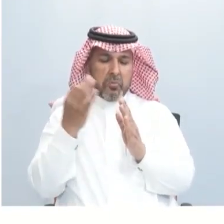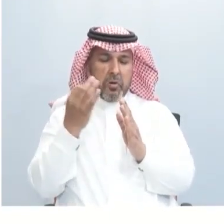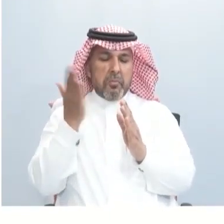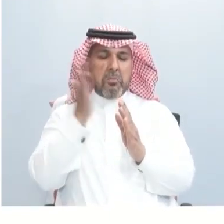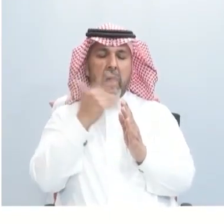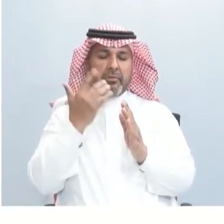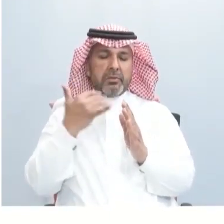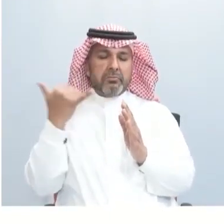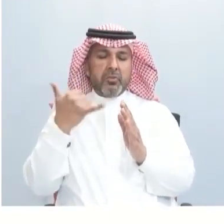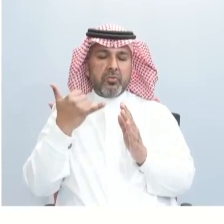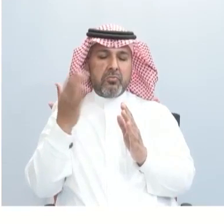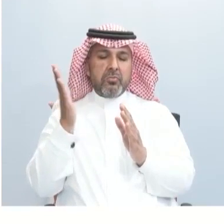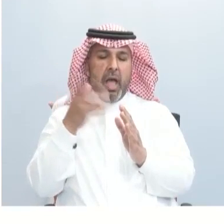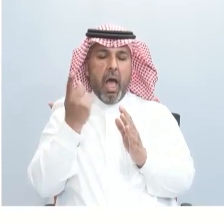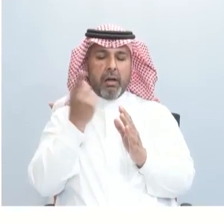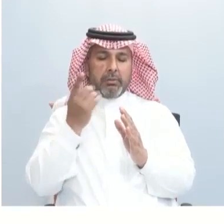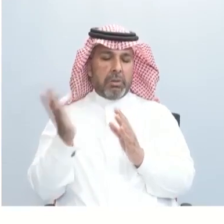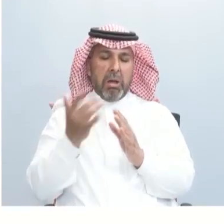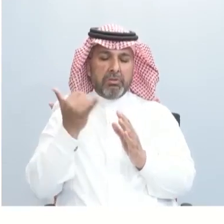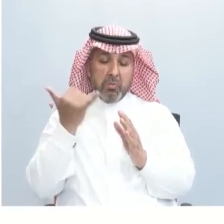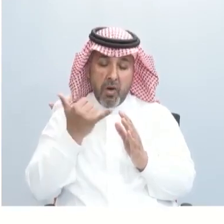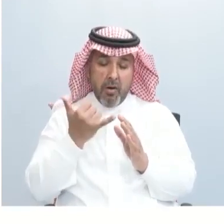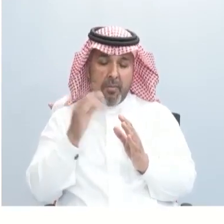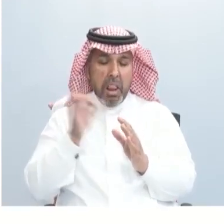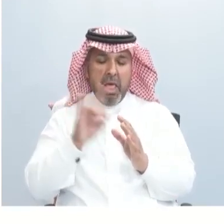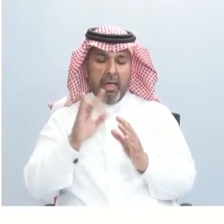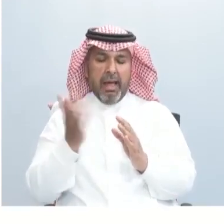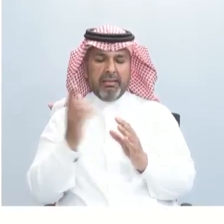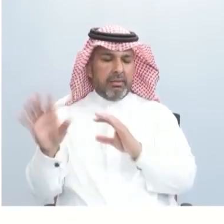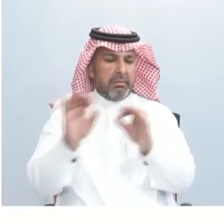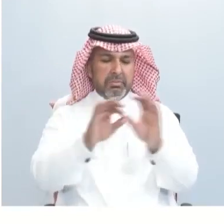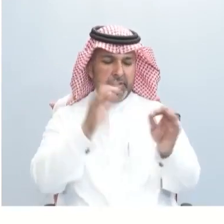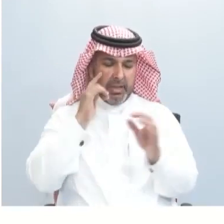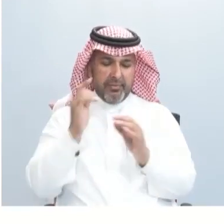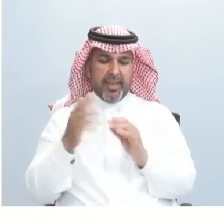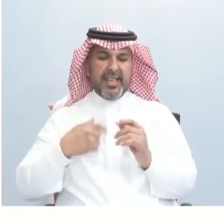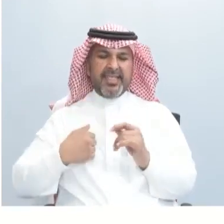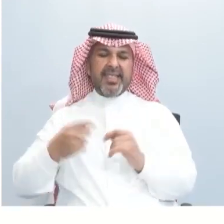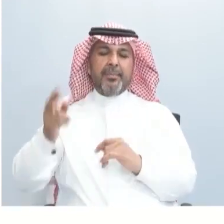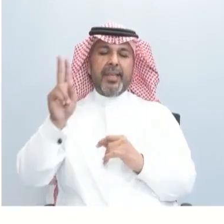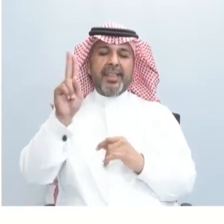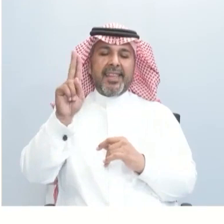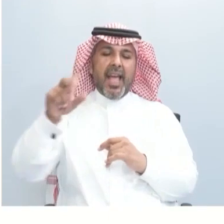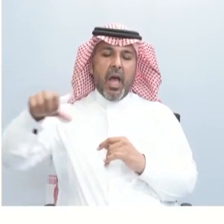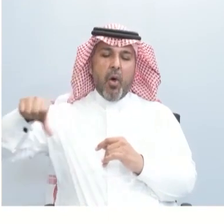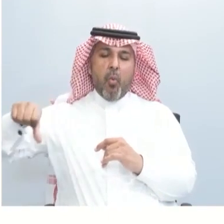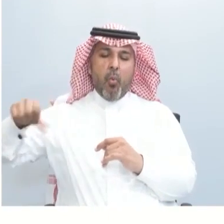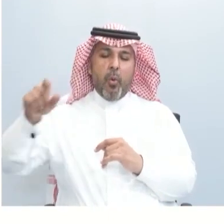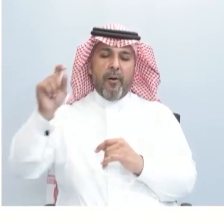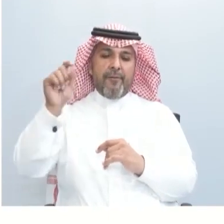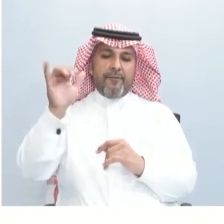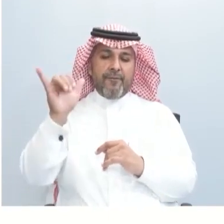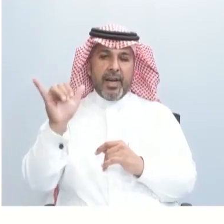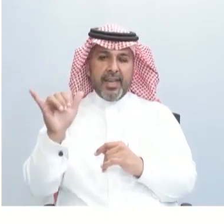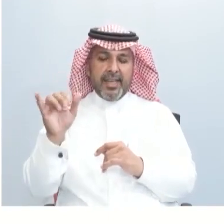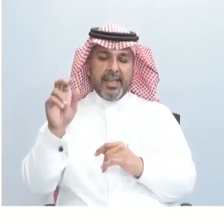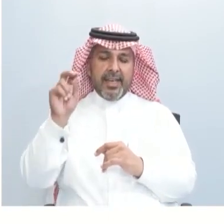توفيقا مجموعه من عناصر الترتيب غير مهم فيها يسمى توفيقا فعلى سبيل المثال اختيار قطعتين من الشطائر